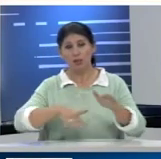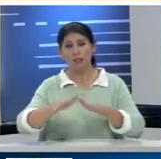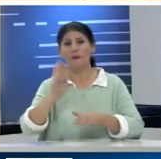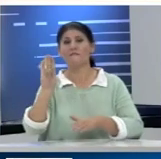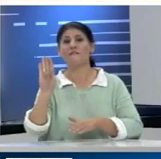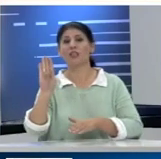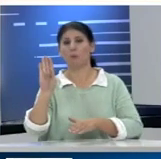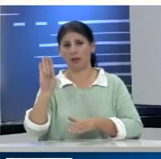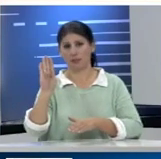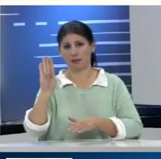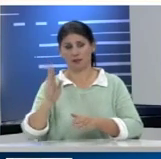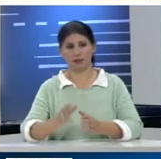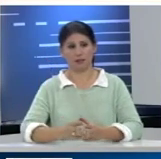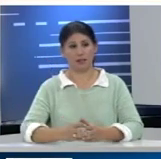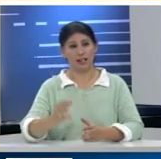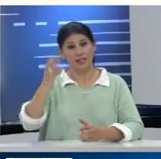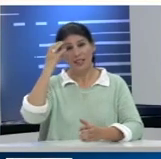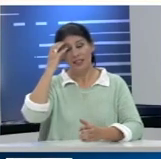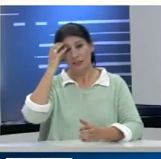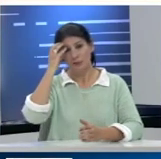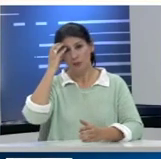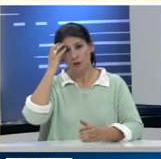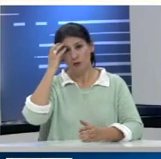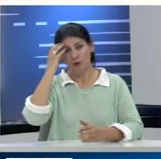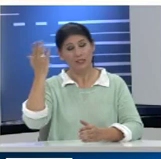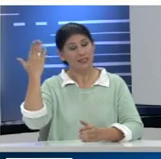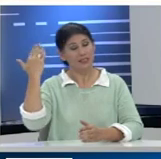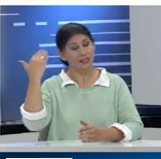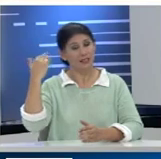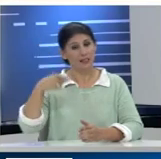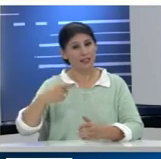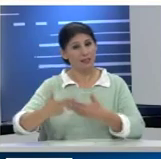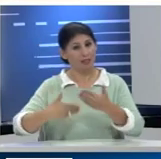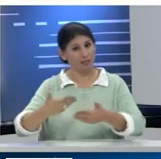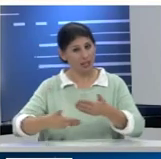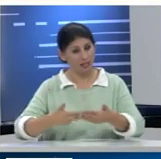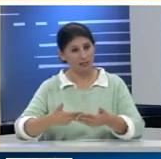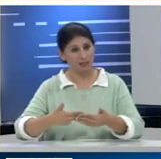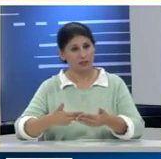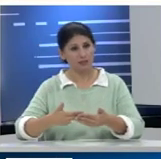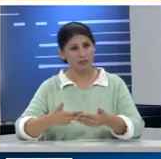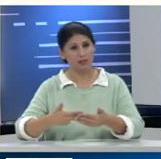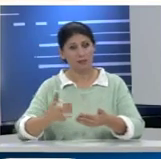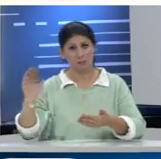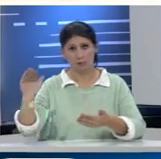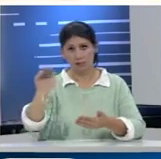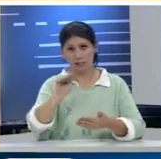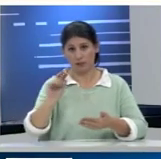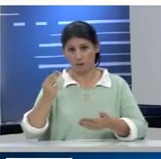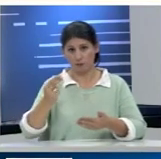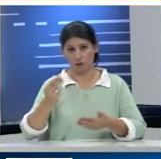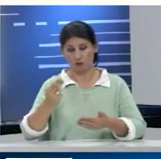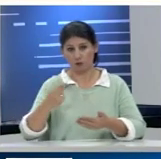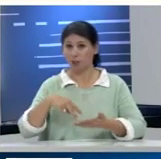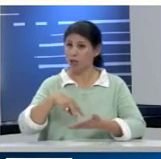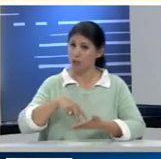Βατοπεδίου. Και σας θυμίζω επίσης ότι σε εκείνη την διαδικασία που κλήθηκαν οι βουλευτές να σταθούν στο ύψος